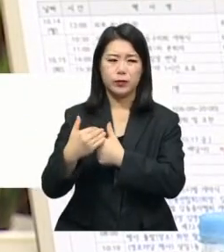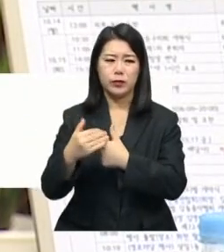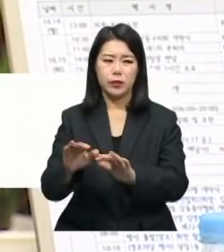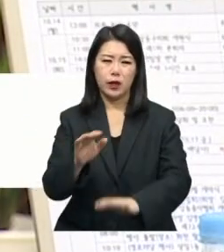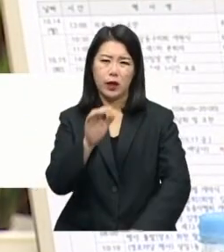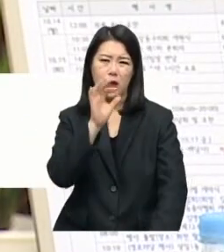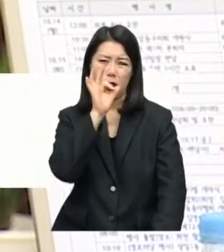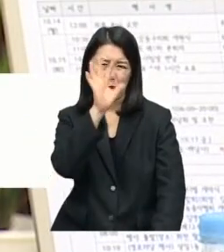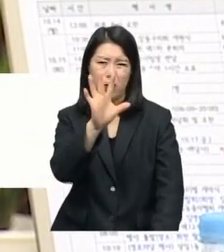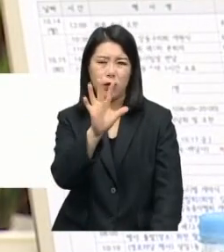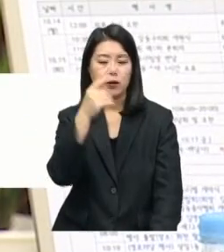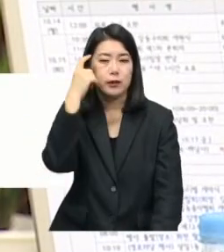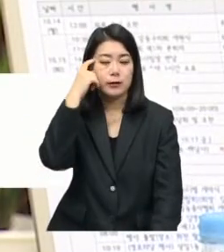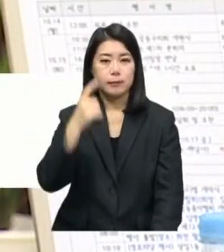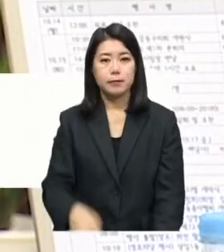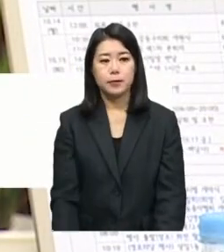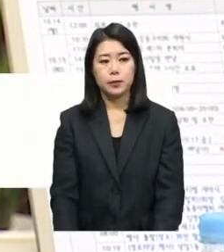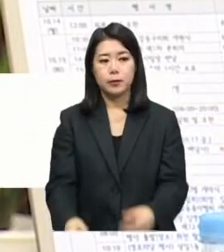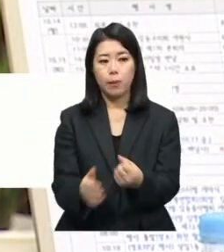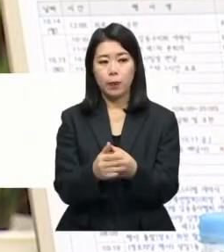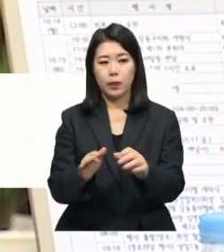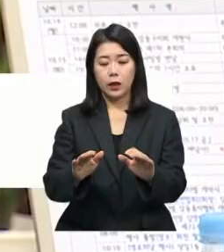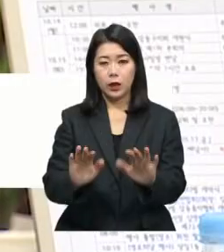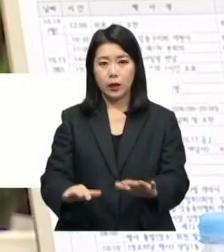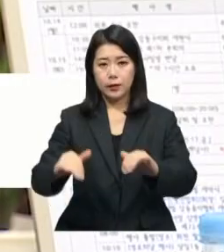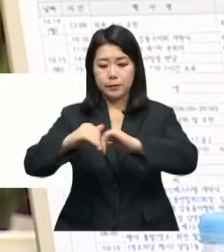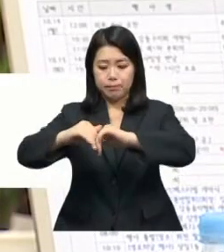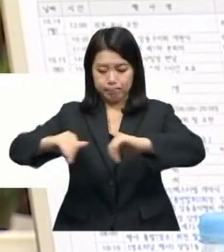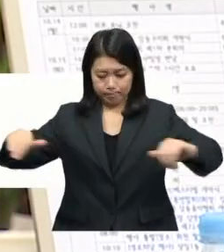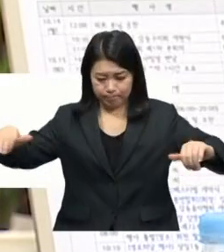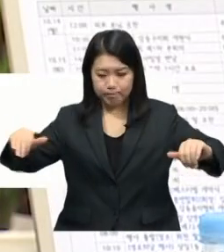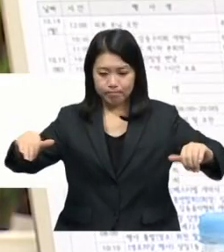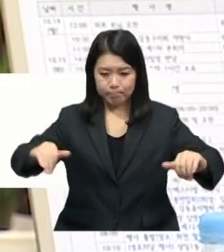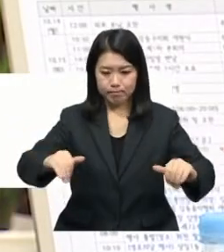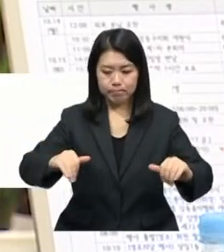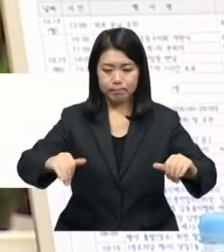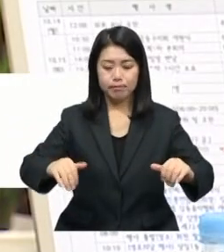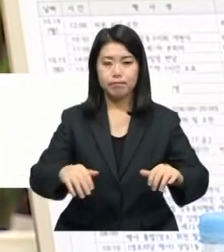안 된다고 봅니다. 그래서 독립기구로 거듭나야만이